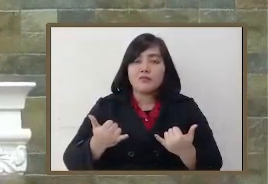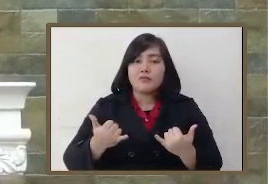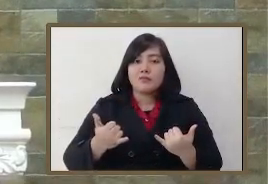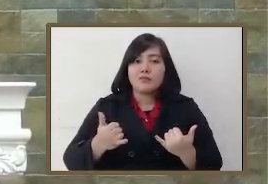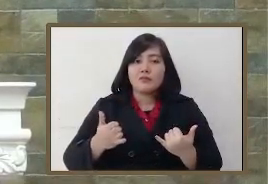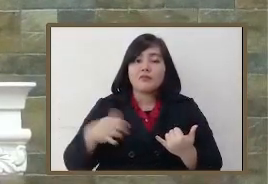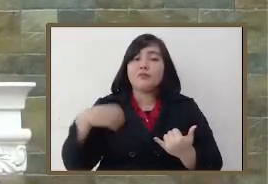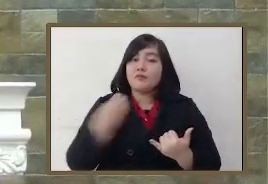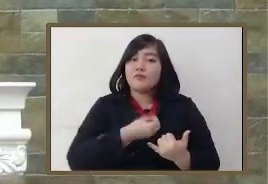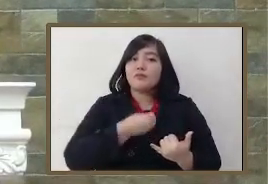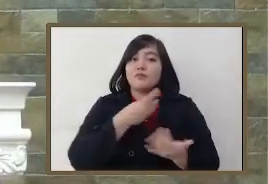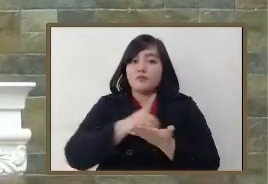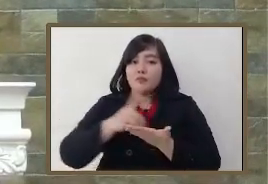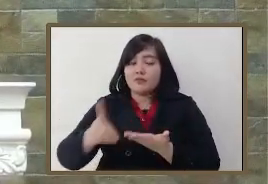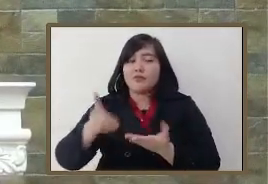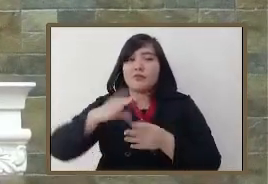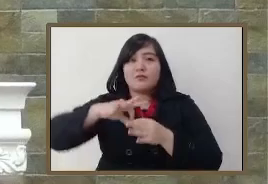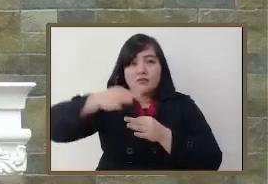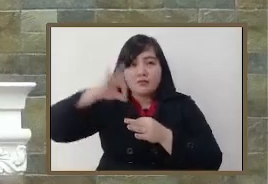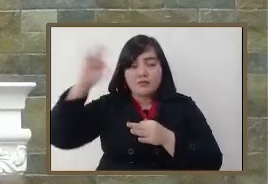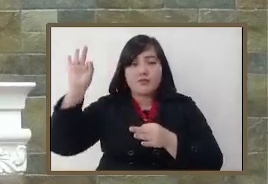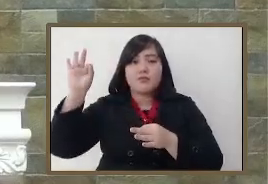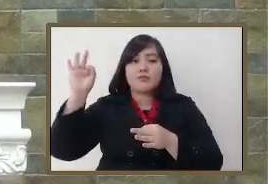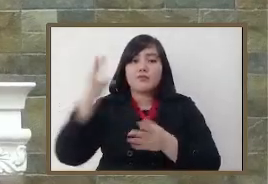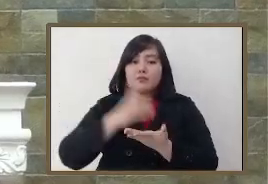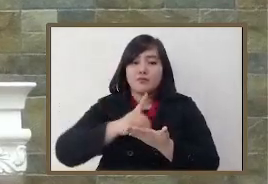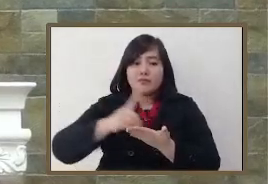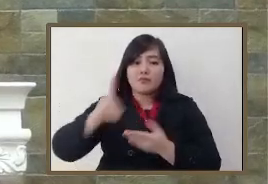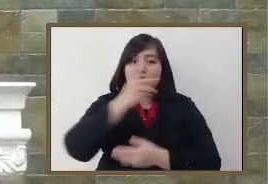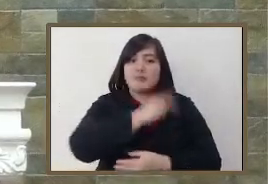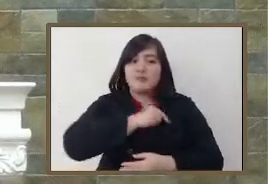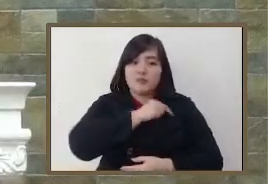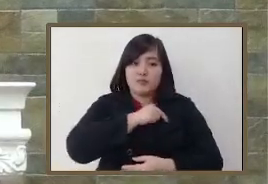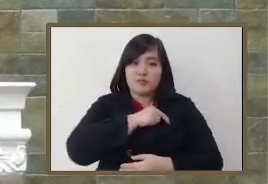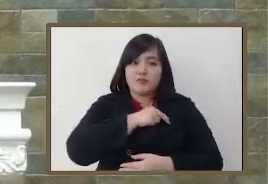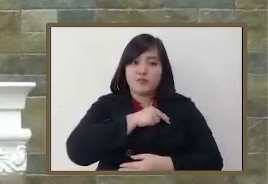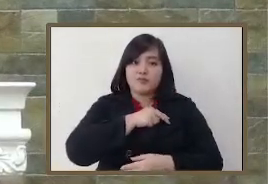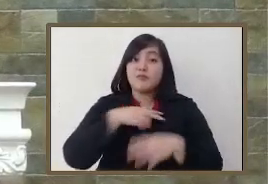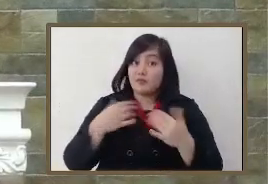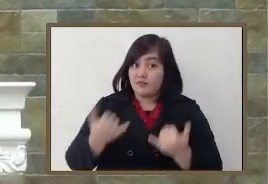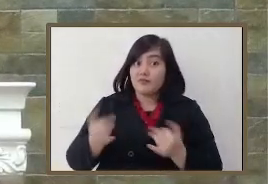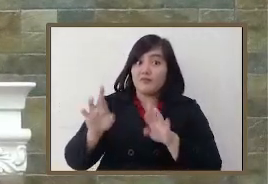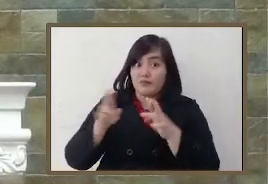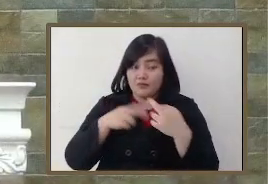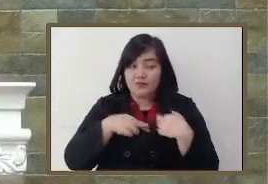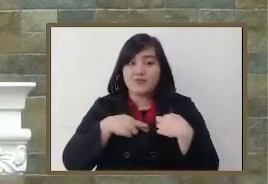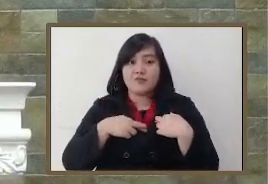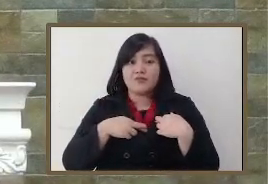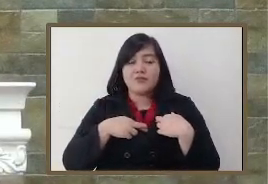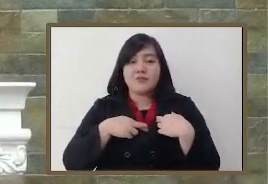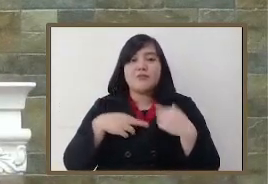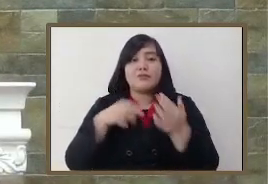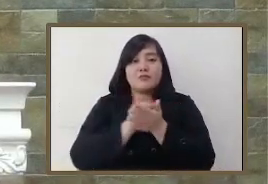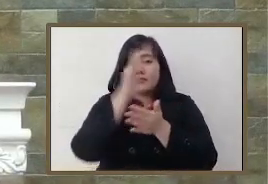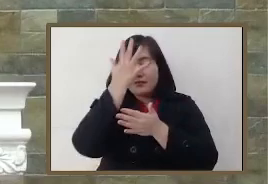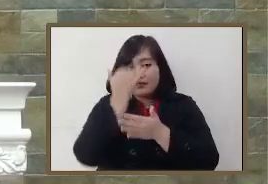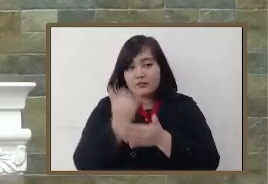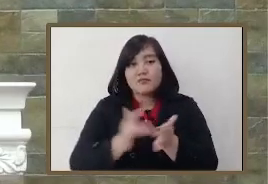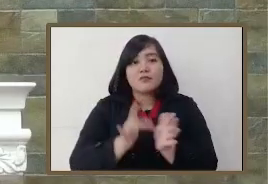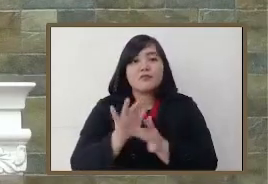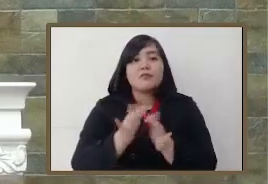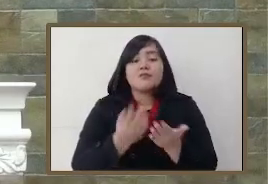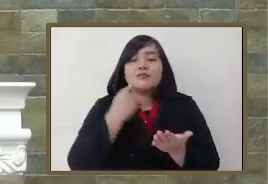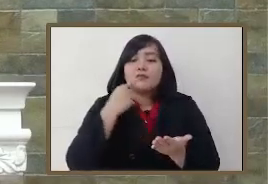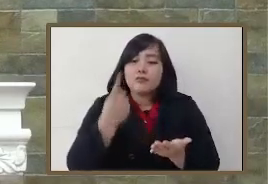divine spirit, yung divine nature ay nasa atin na. Kaya nga po sabi ng Biblia, if any man be